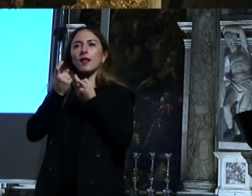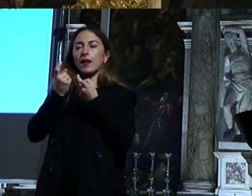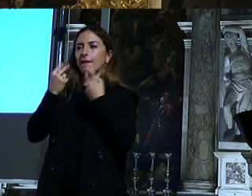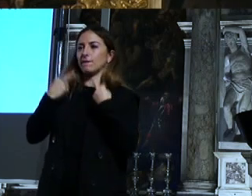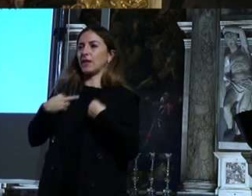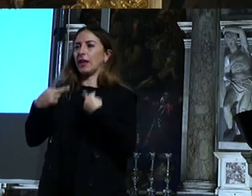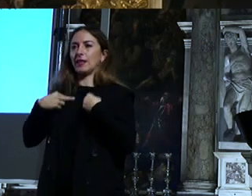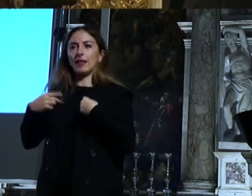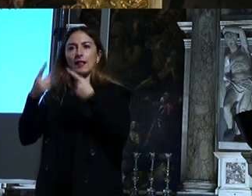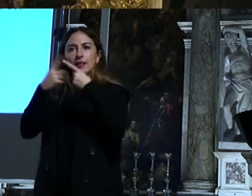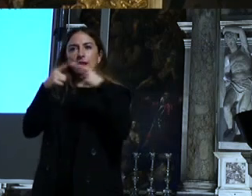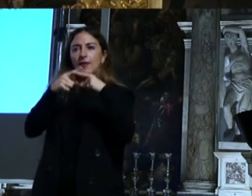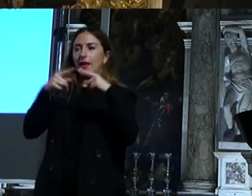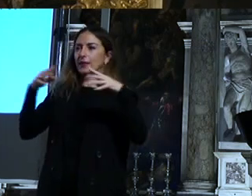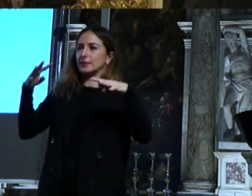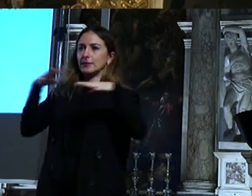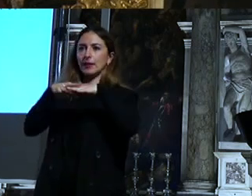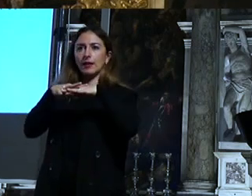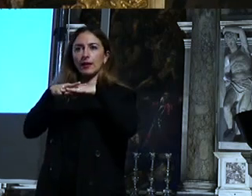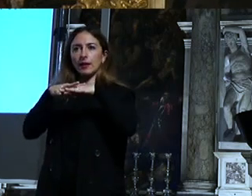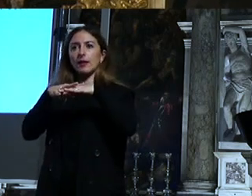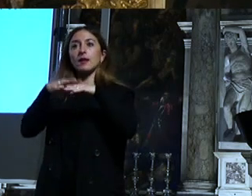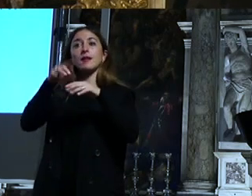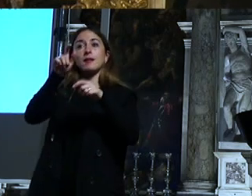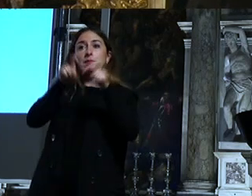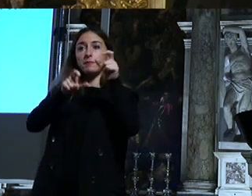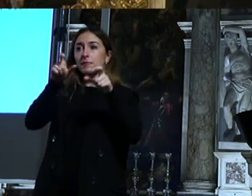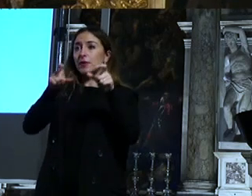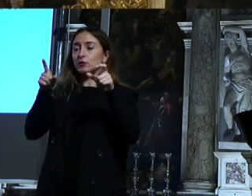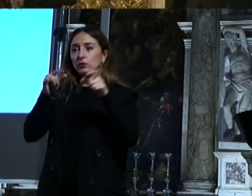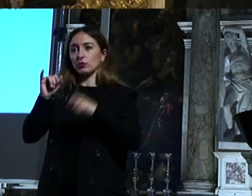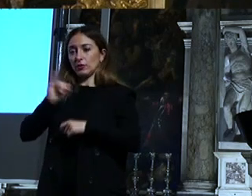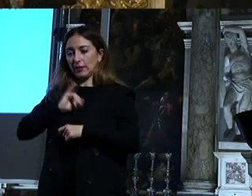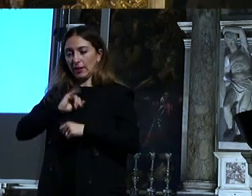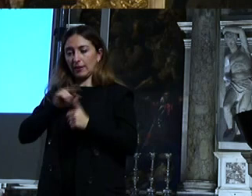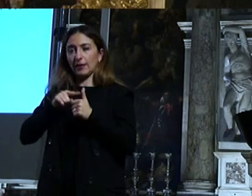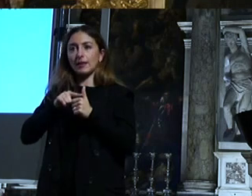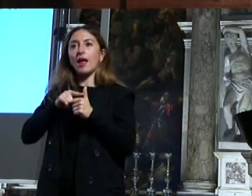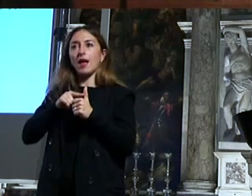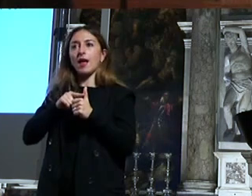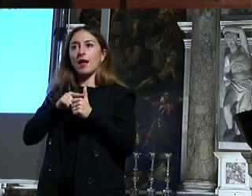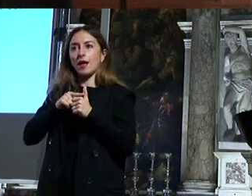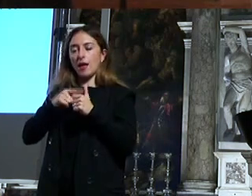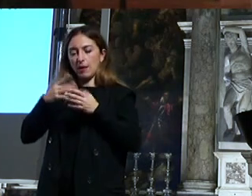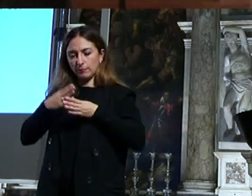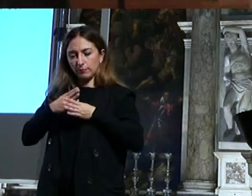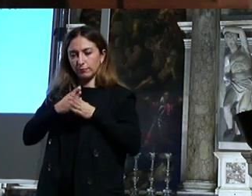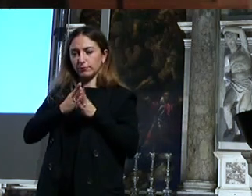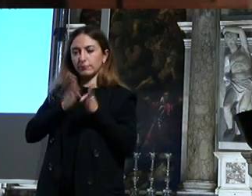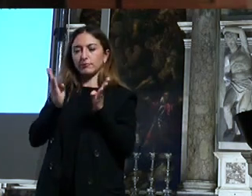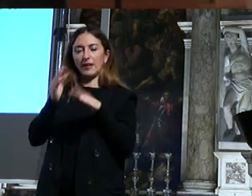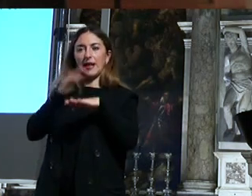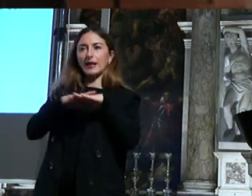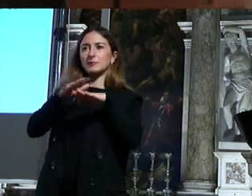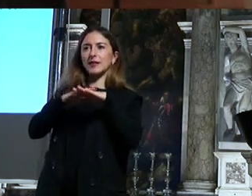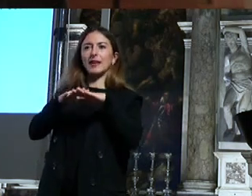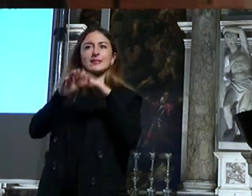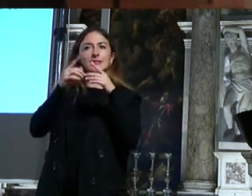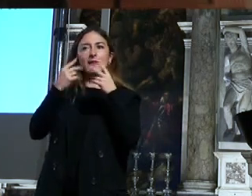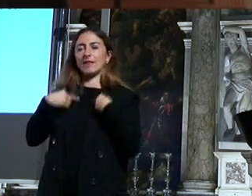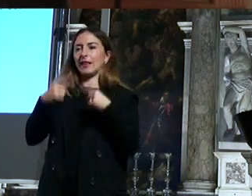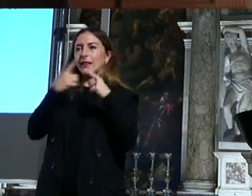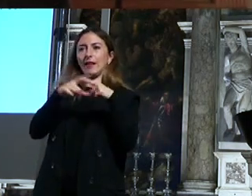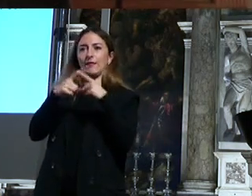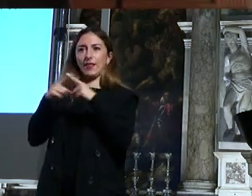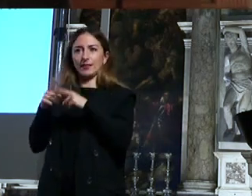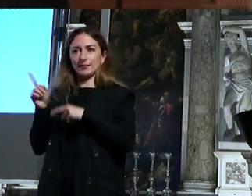vissuti diversi, che rendono le persone composte da identità in una polifonia di voci e di esperienze di vita. Nel